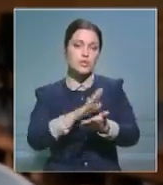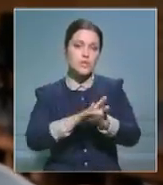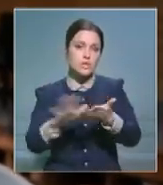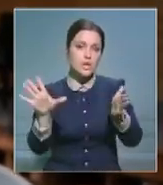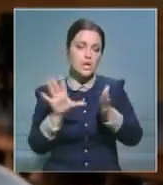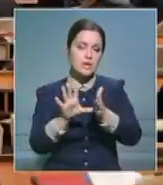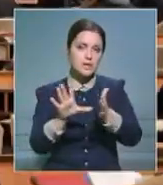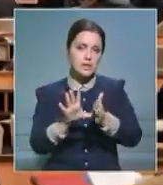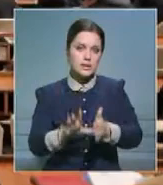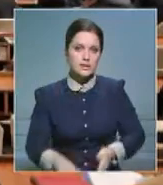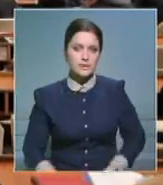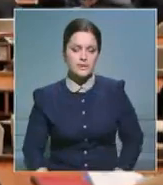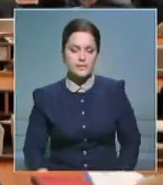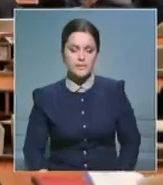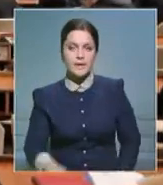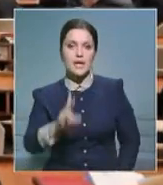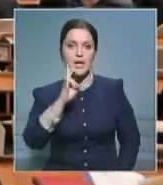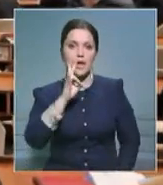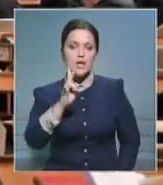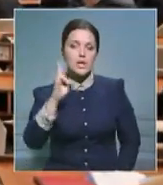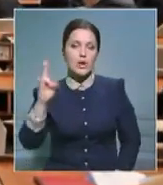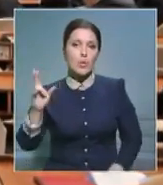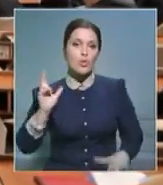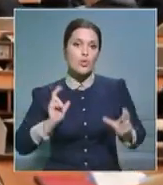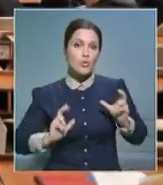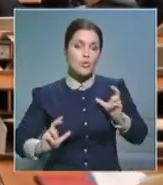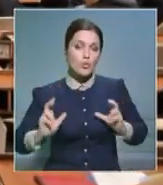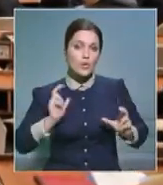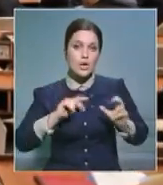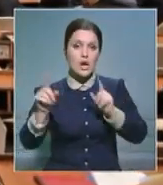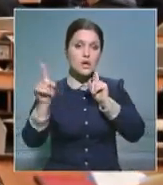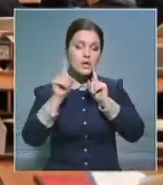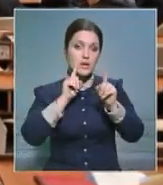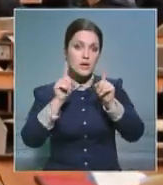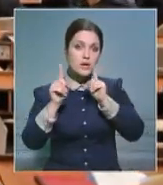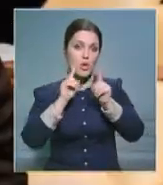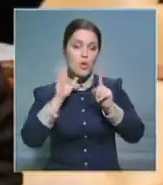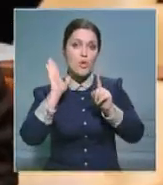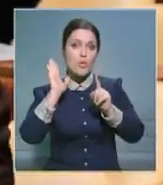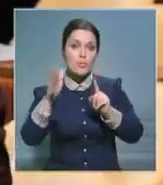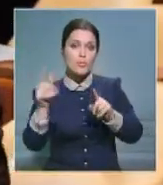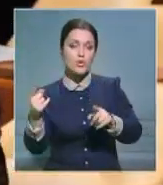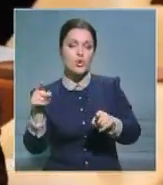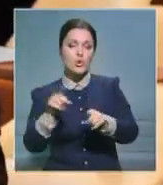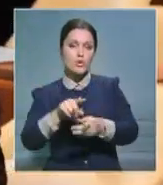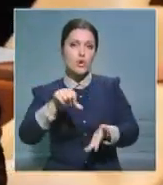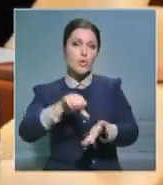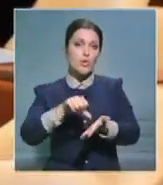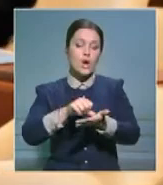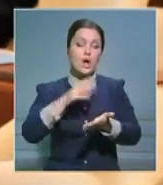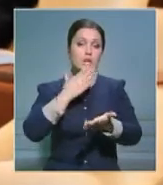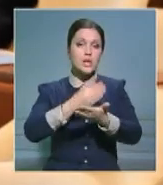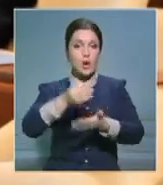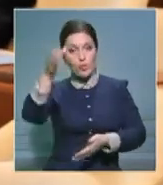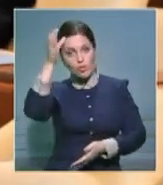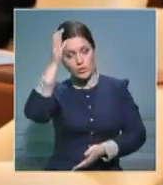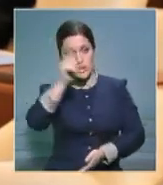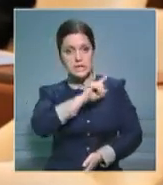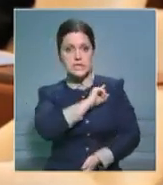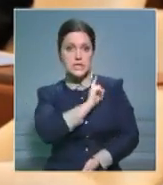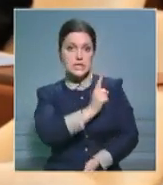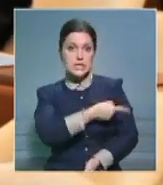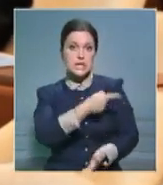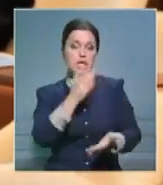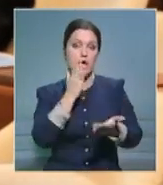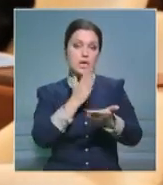нашей планеты. Назарбаев университет на этой конференции в числе организаторов. Это наша научная сила и мощь,